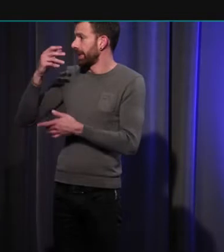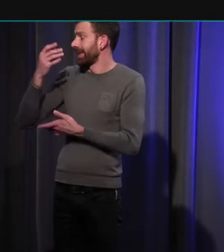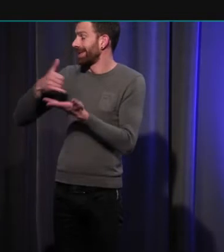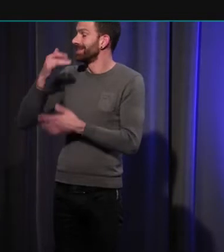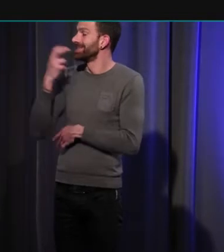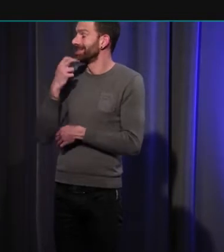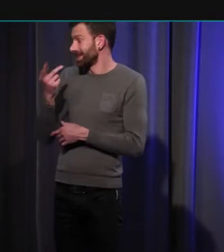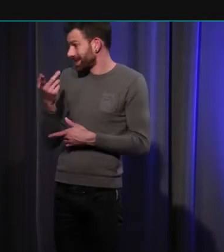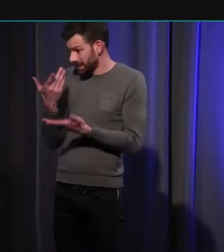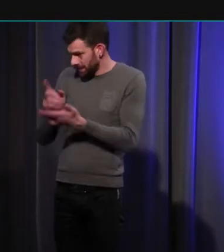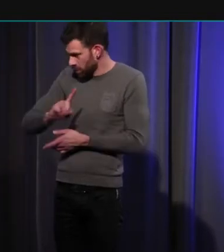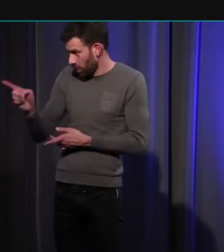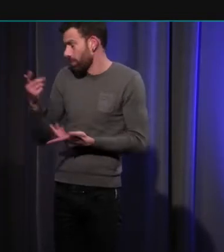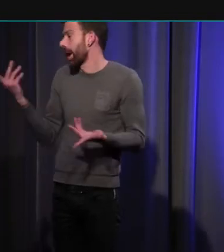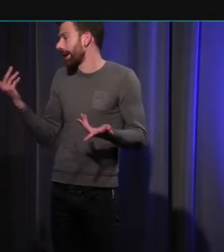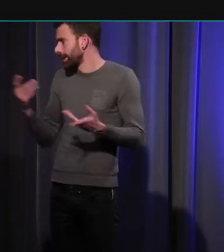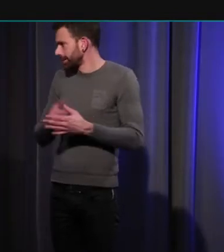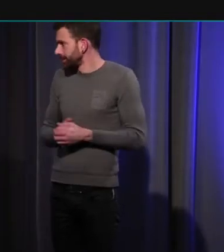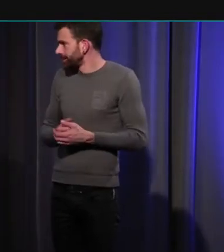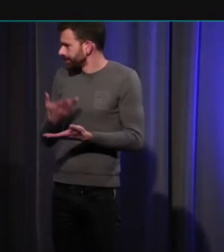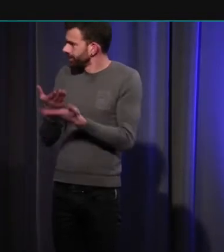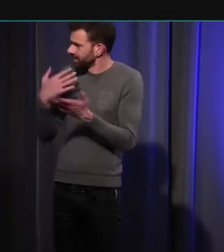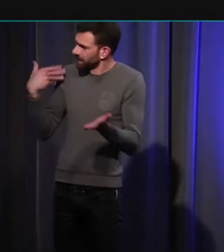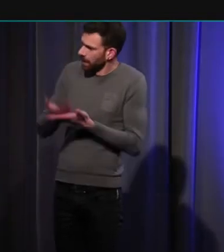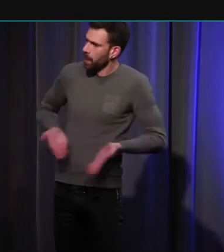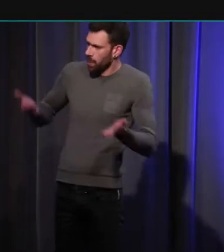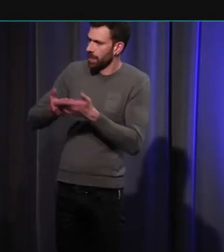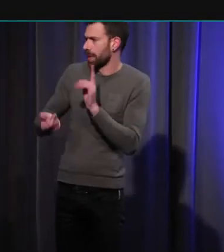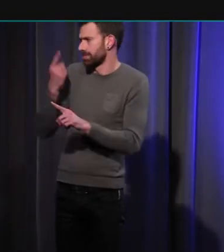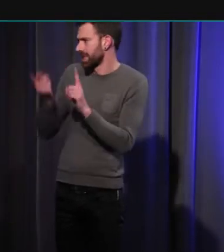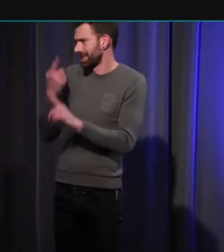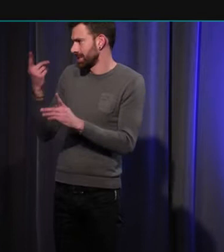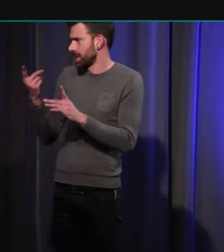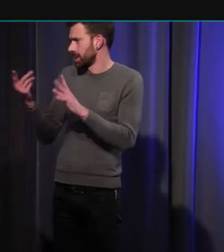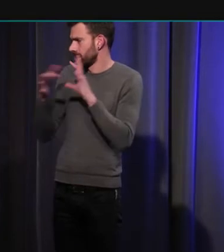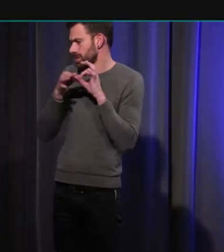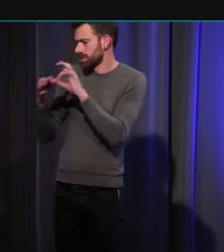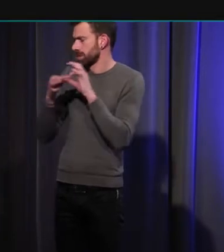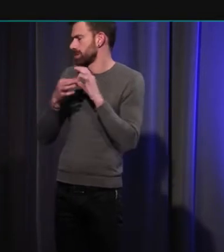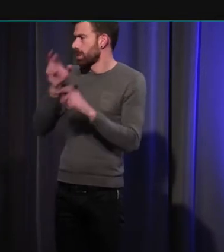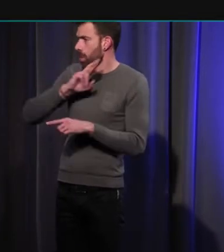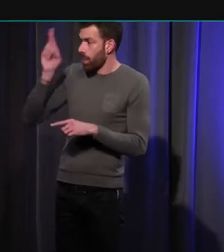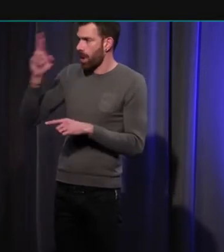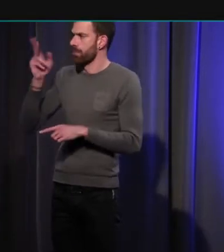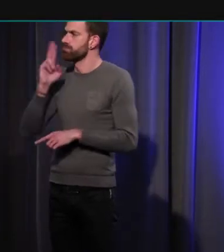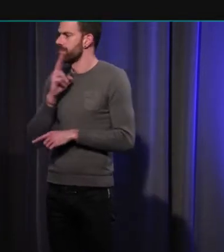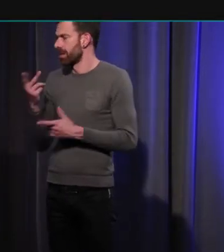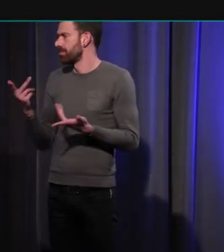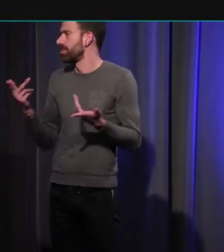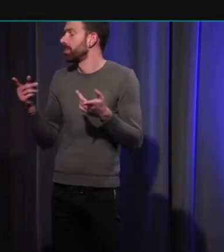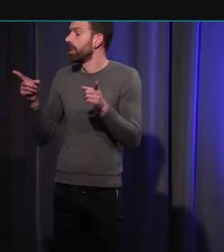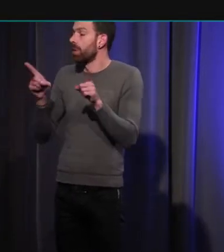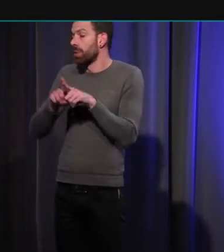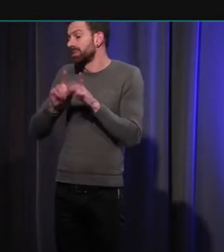vous voyez c'est cette un contexte assez particulier un des rapports très tendus entre la papauté et la royauté puis aussi peut être